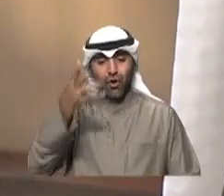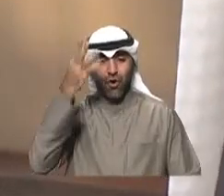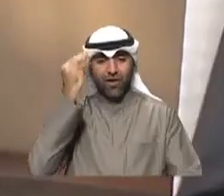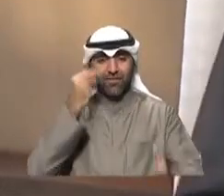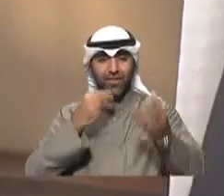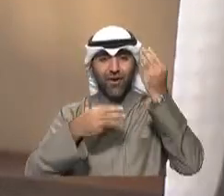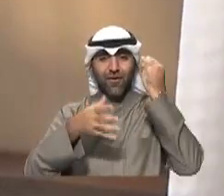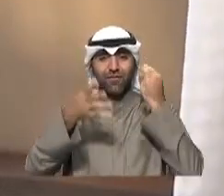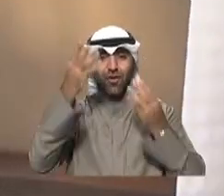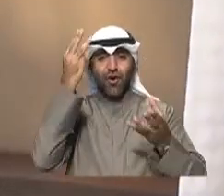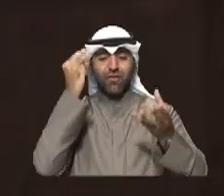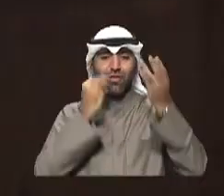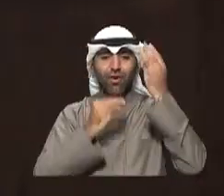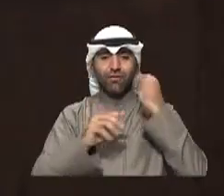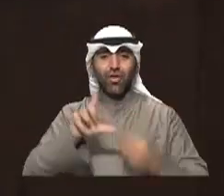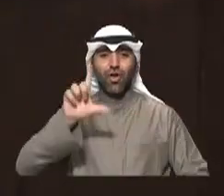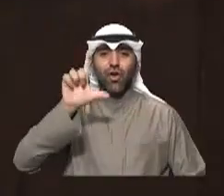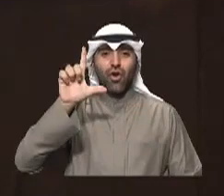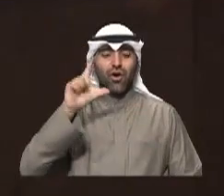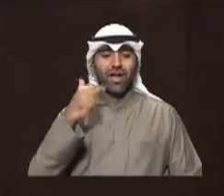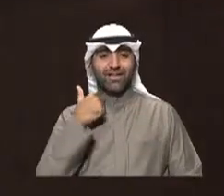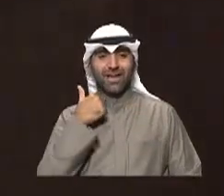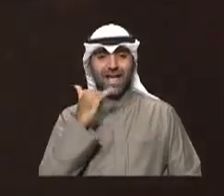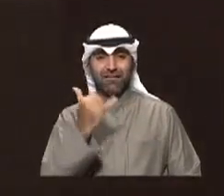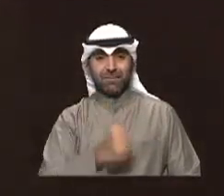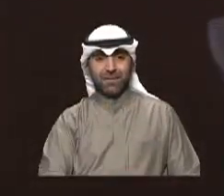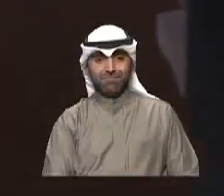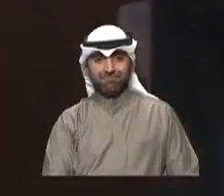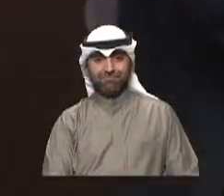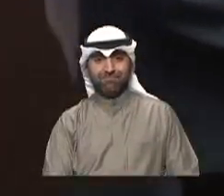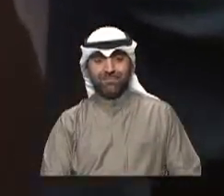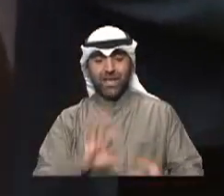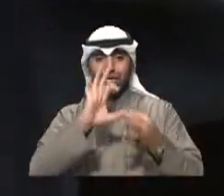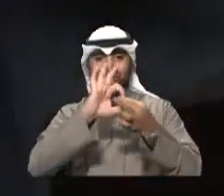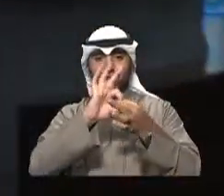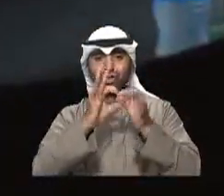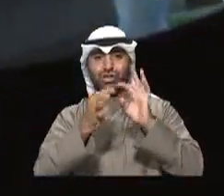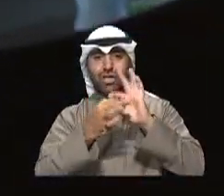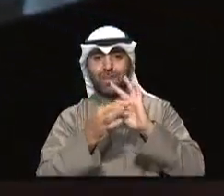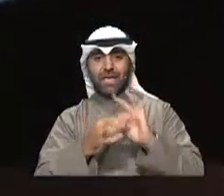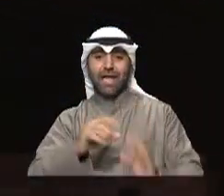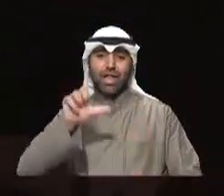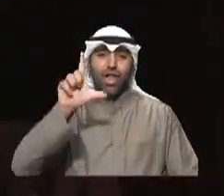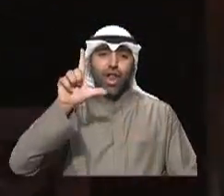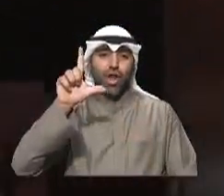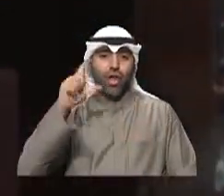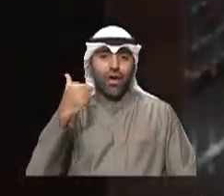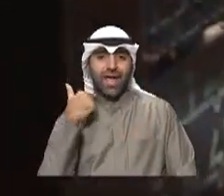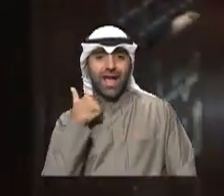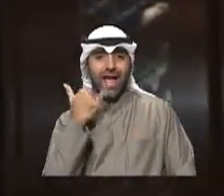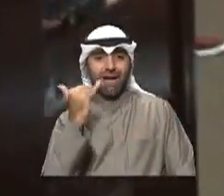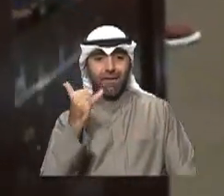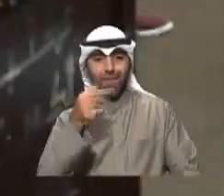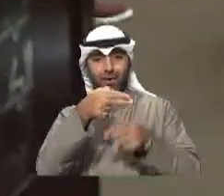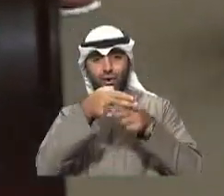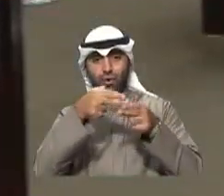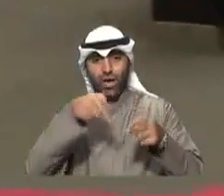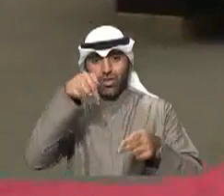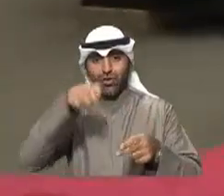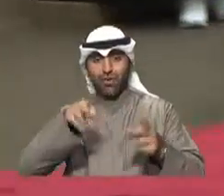فيها توا في هذا العصر اشرف اللغات واعلاها صارلي زمان علينا ان نهتم بها